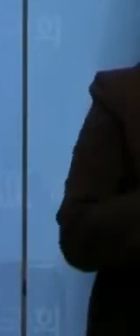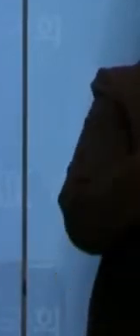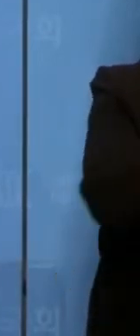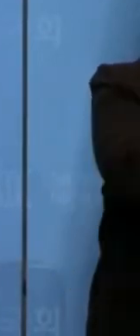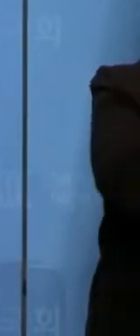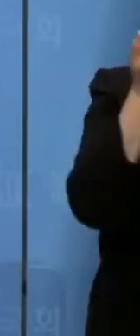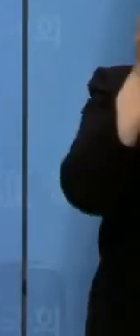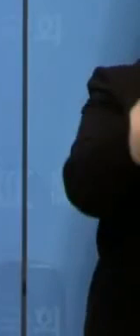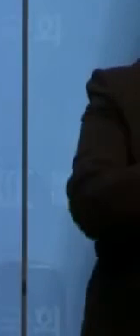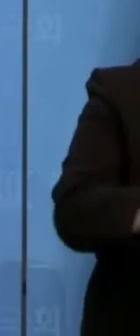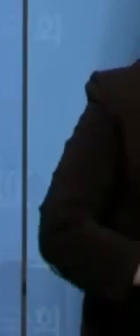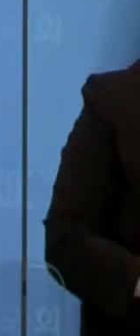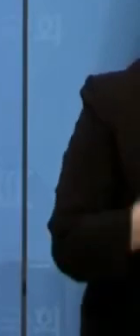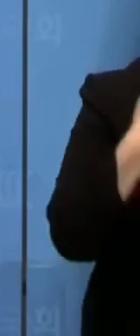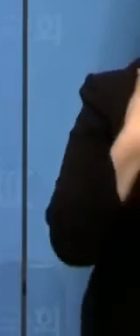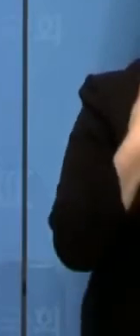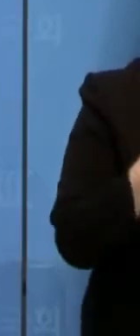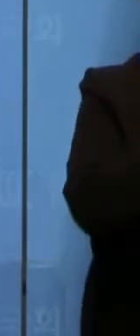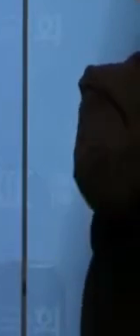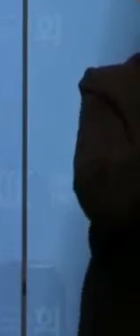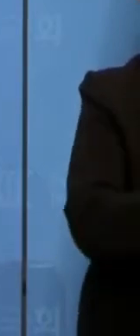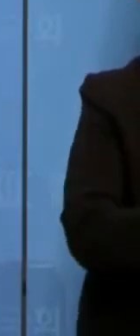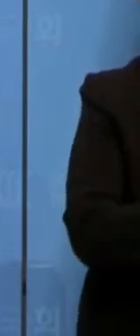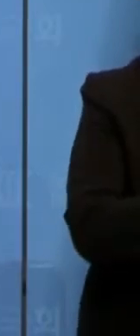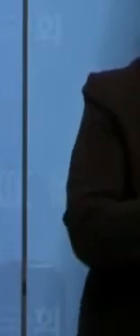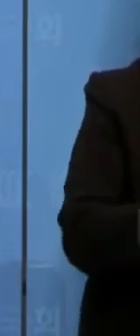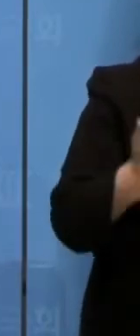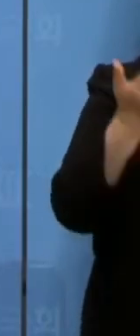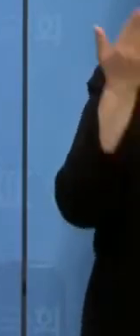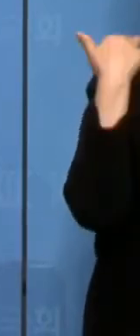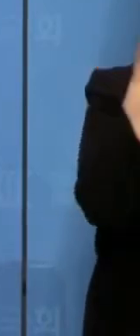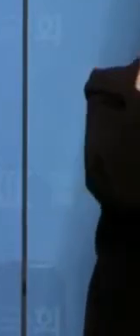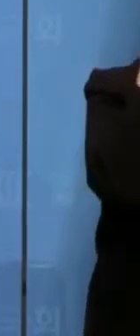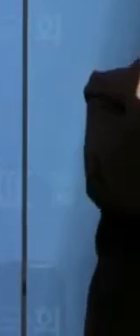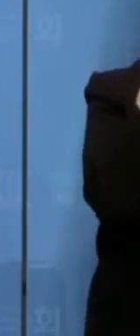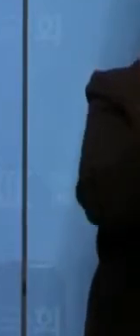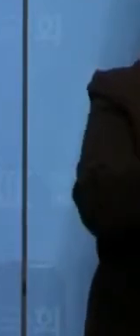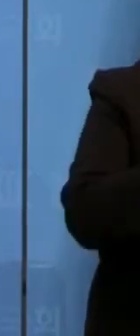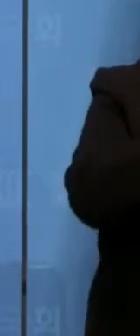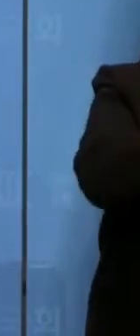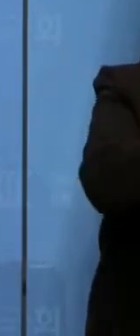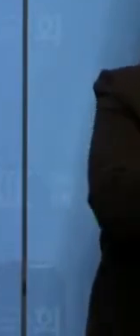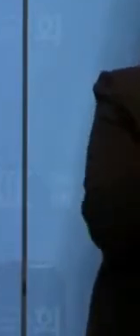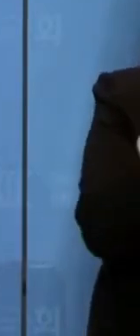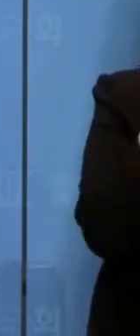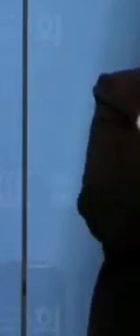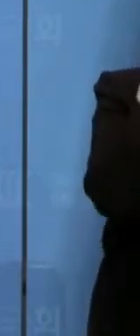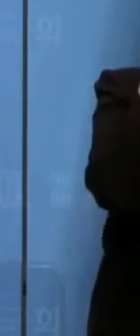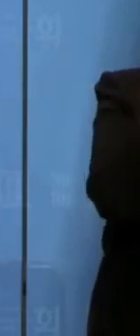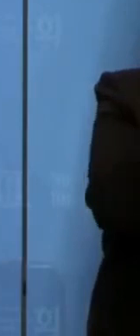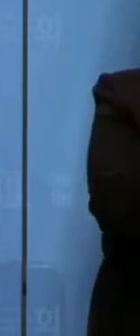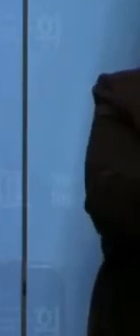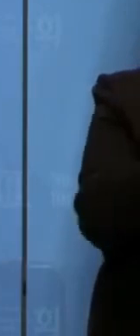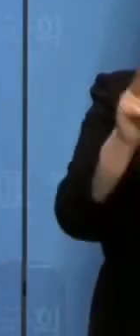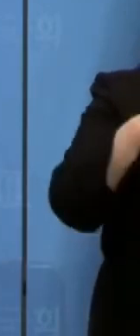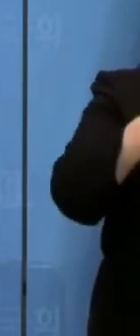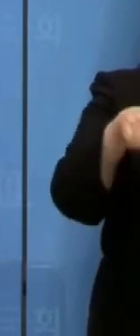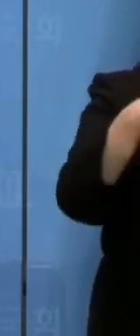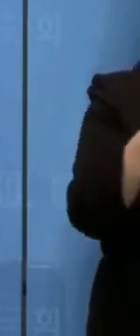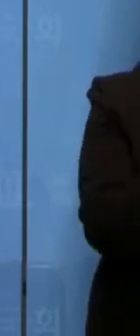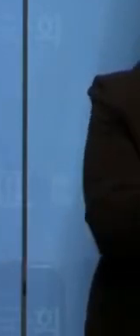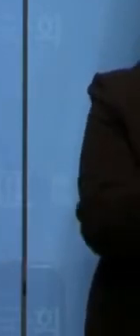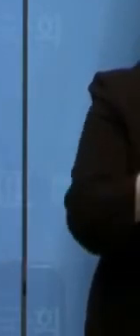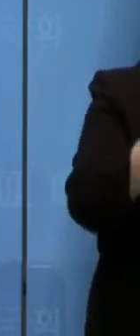부족하지만 제 간절했던 지난 석 달 반 동안의 노력이 야권 승리에